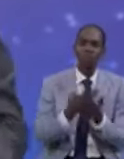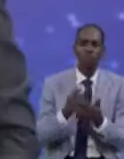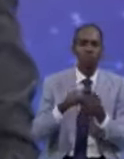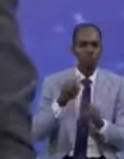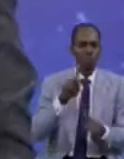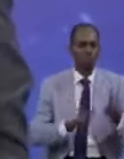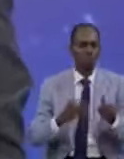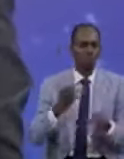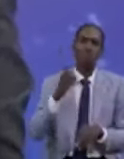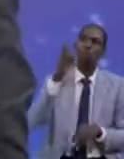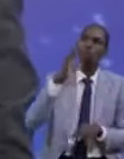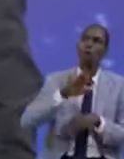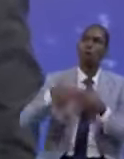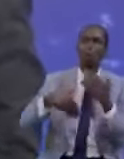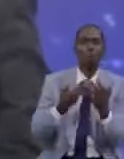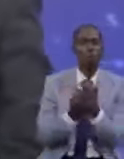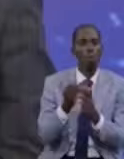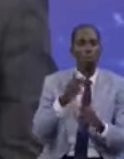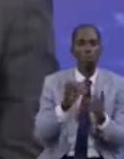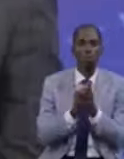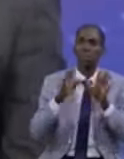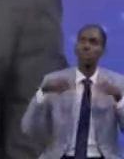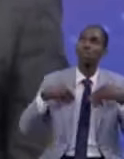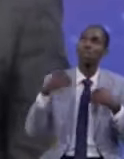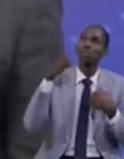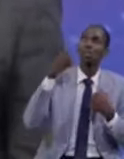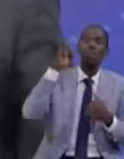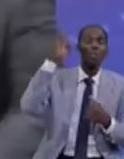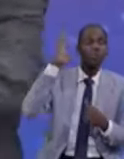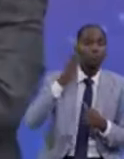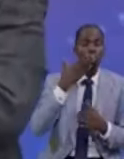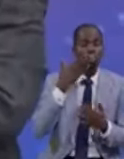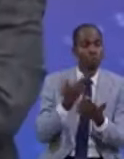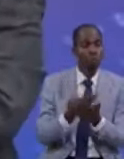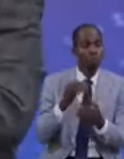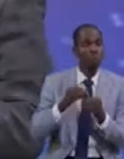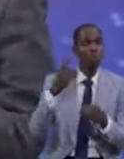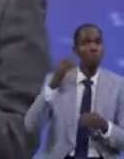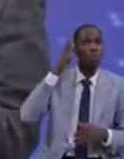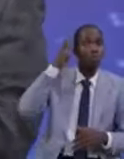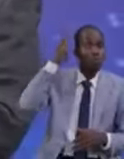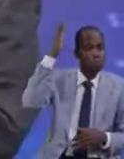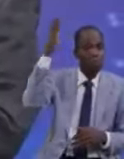Dieu et il sera bon enve le